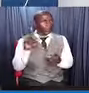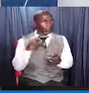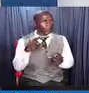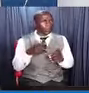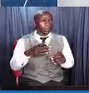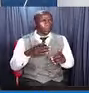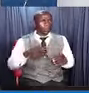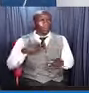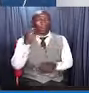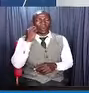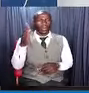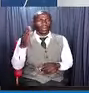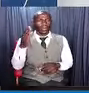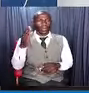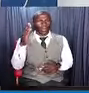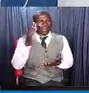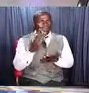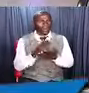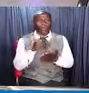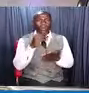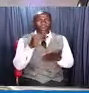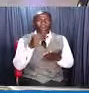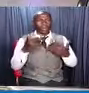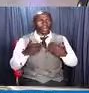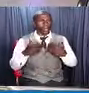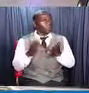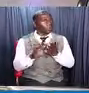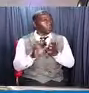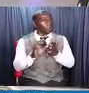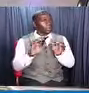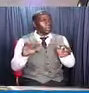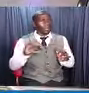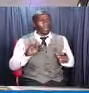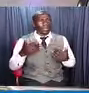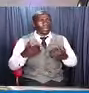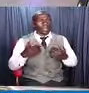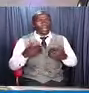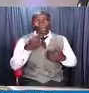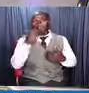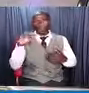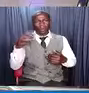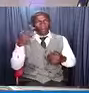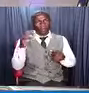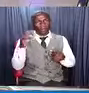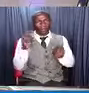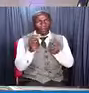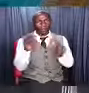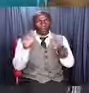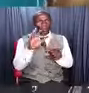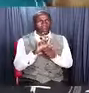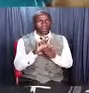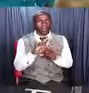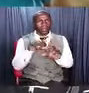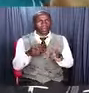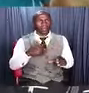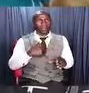stopped counting the wrongs of my fellow people. Because truly she was not mimi wrong. Nilikuwa na lana ya uchungu. I was the one who had a curse of